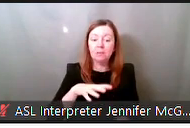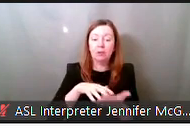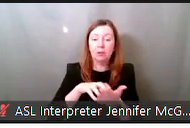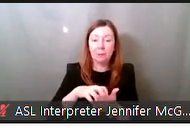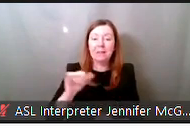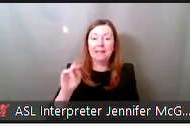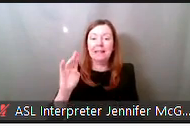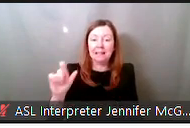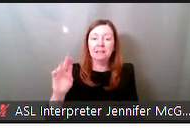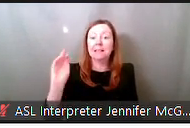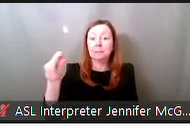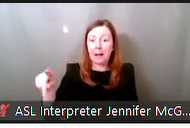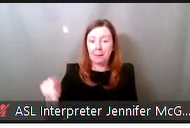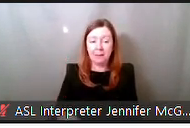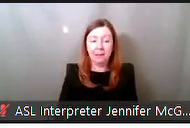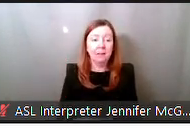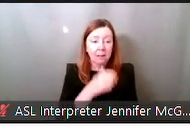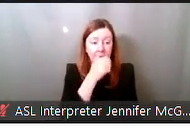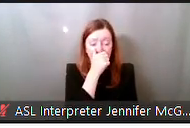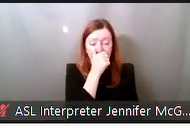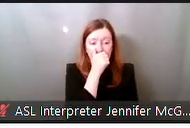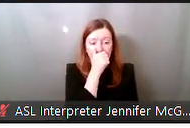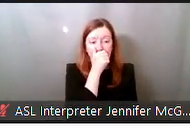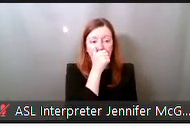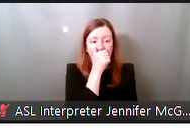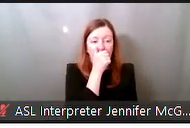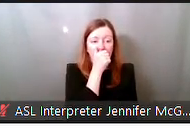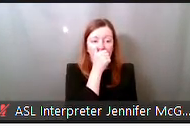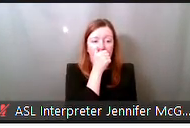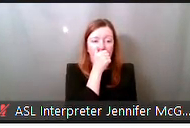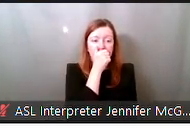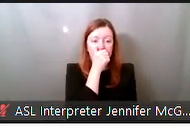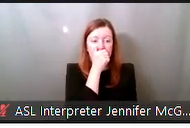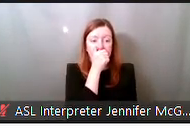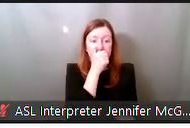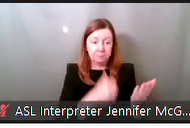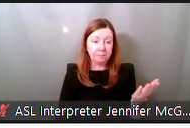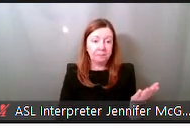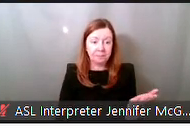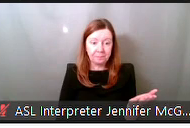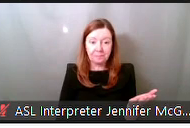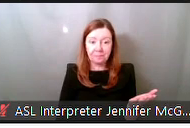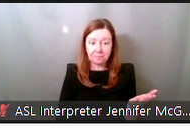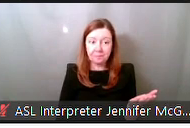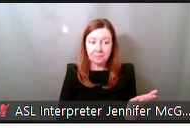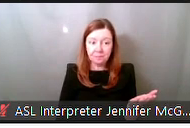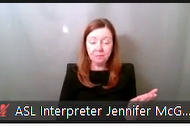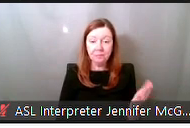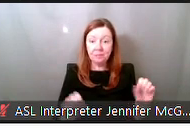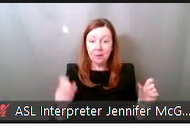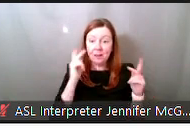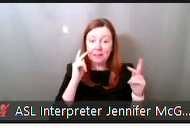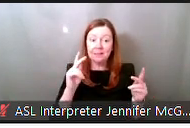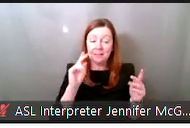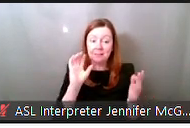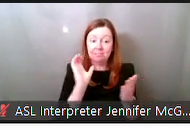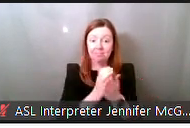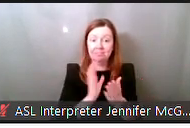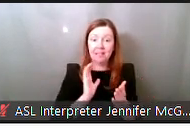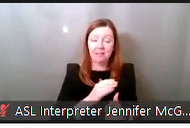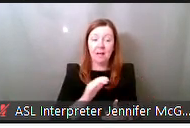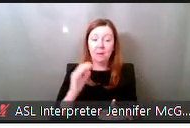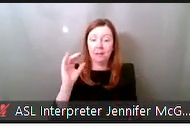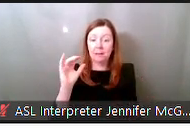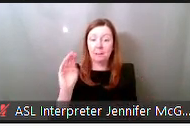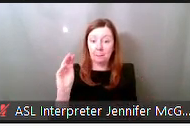这些所有的这些呢都是大家都可以看到受影响的地方。好，接下来这个屏幕你可以看到